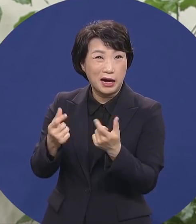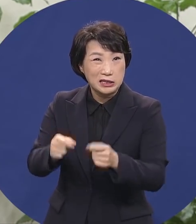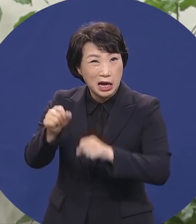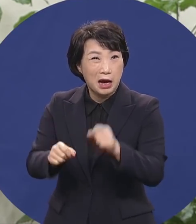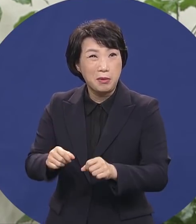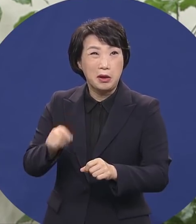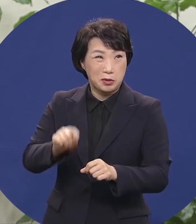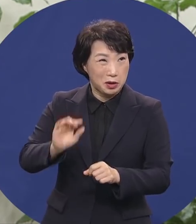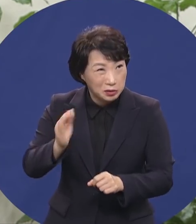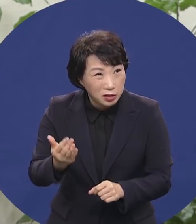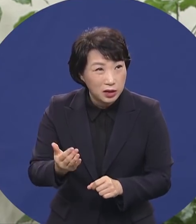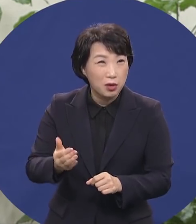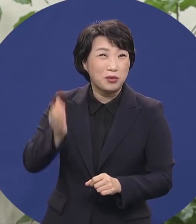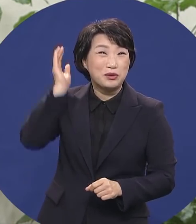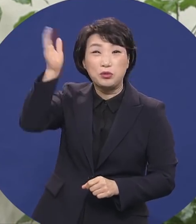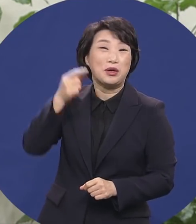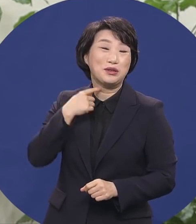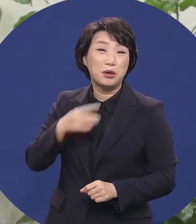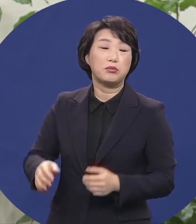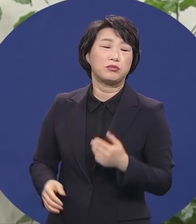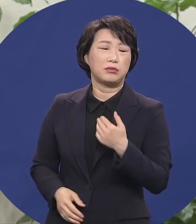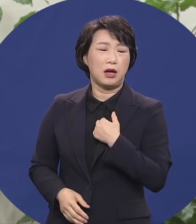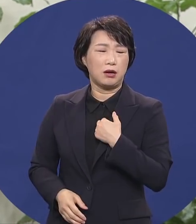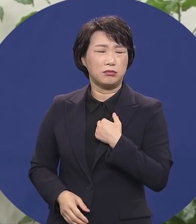그래요. 이런 소리 해본 적이 없어.